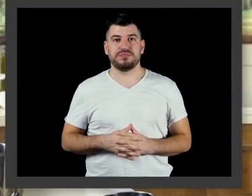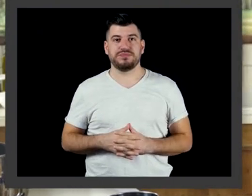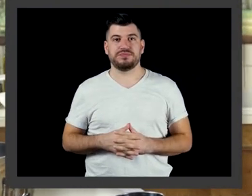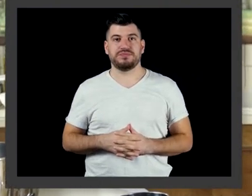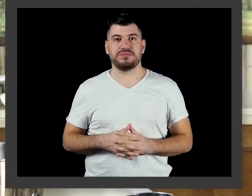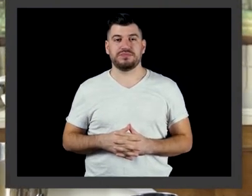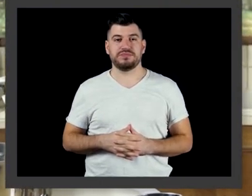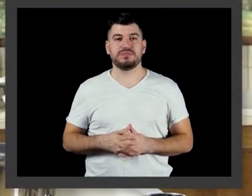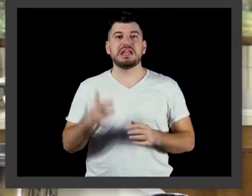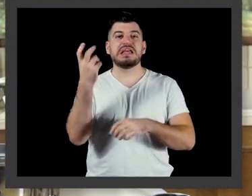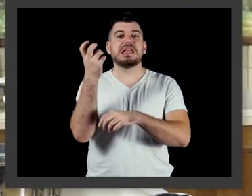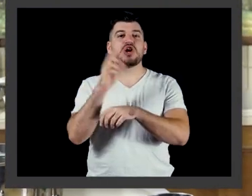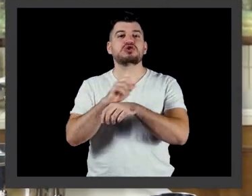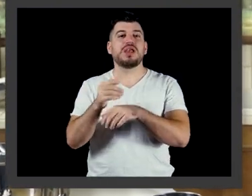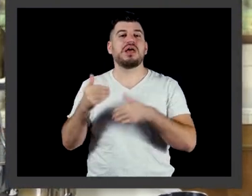Μετά από 20 λεπτάκια.